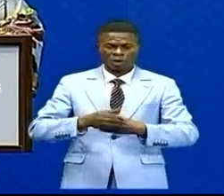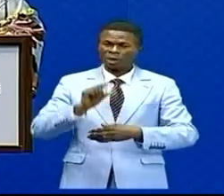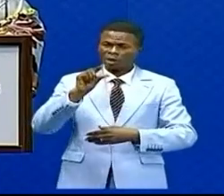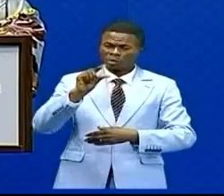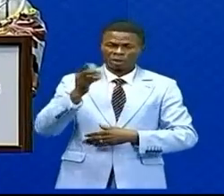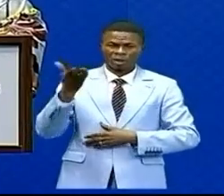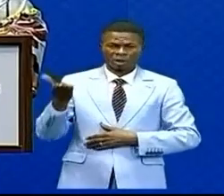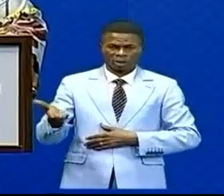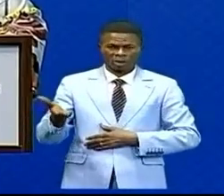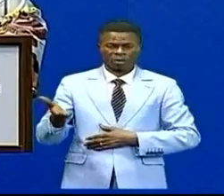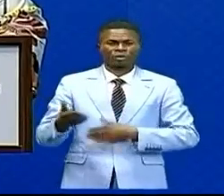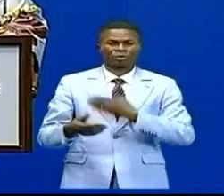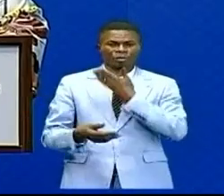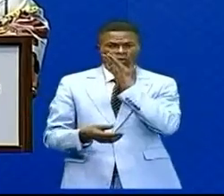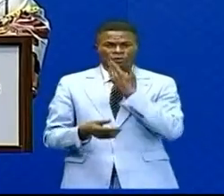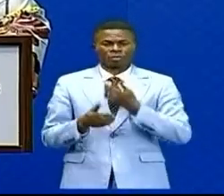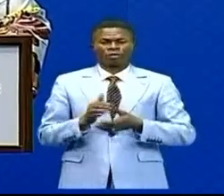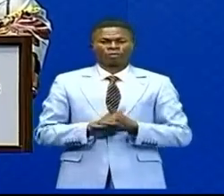disponibles.